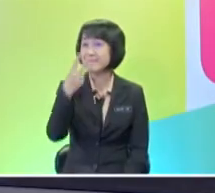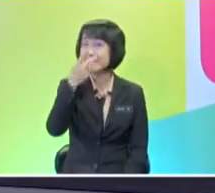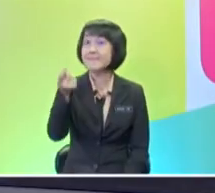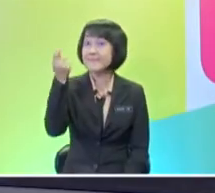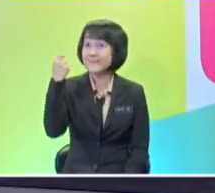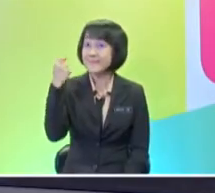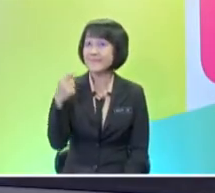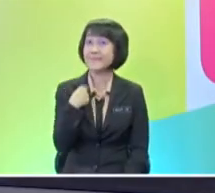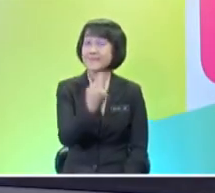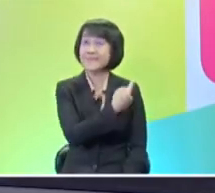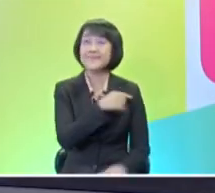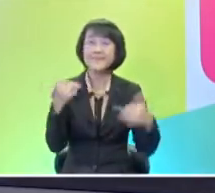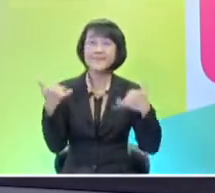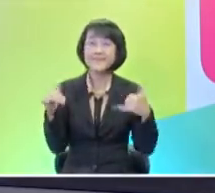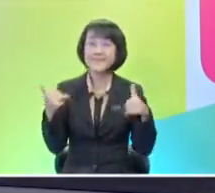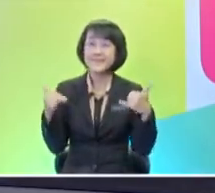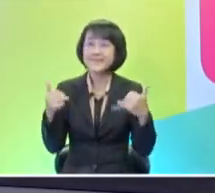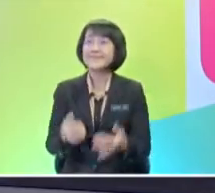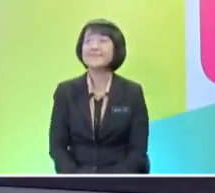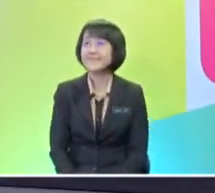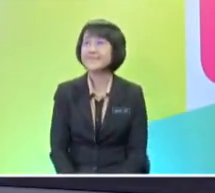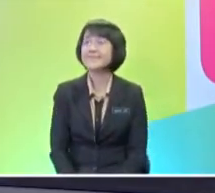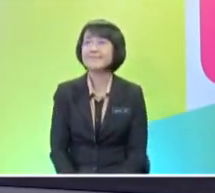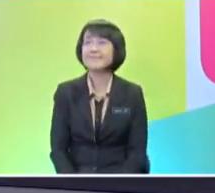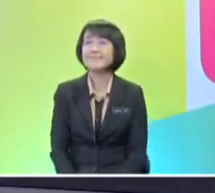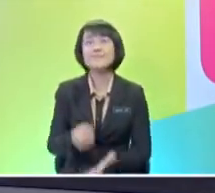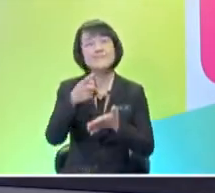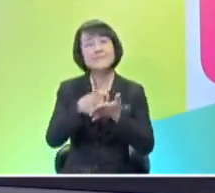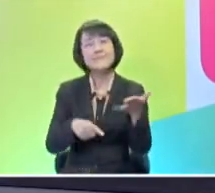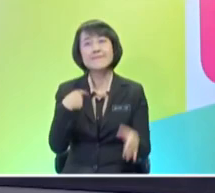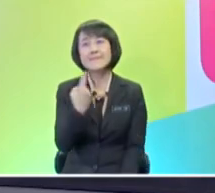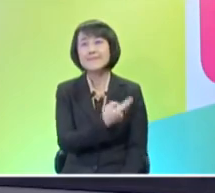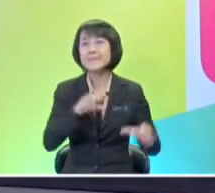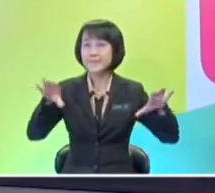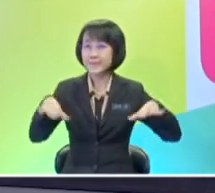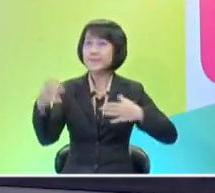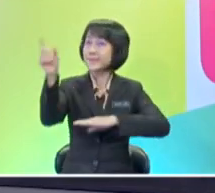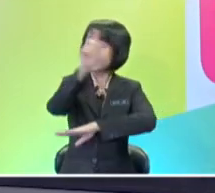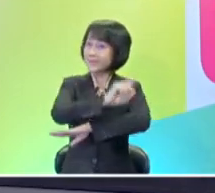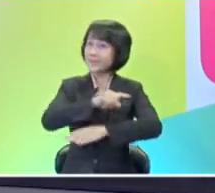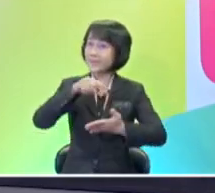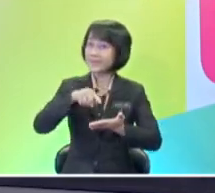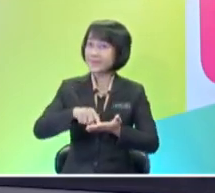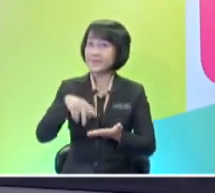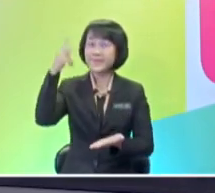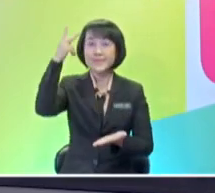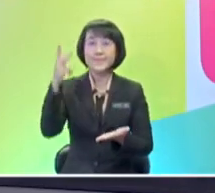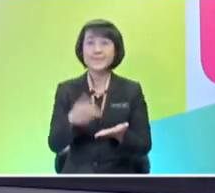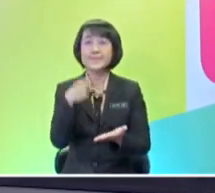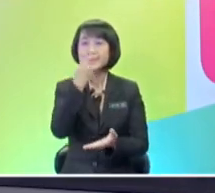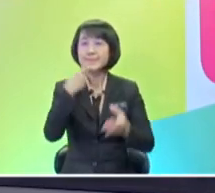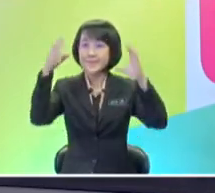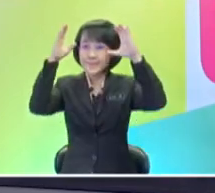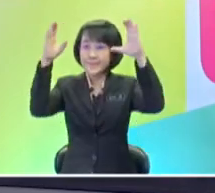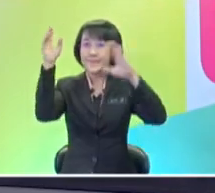yang kami mainkan agak-agaknya apa yang kita lakukan hari ini ya yuk kita kenal dulu Siapa guru kita